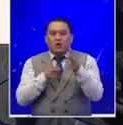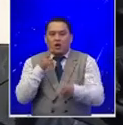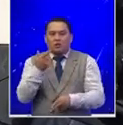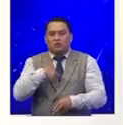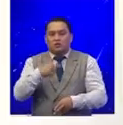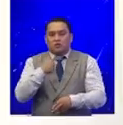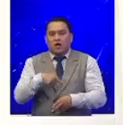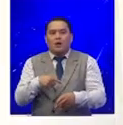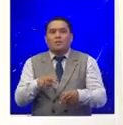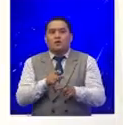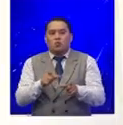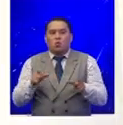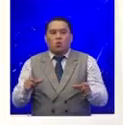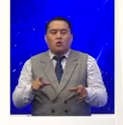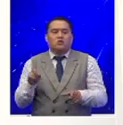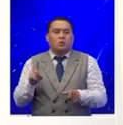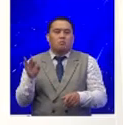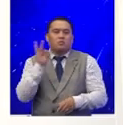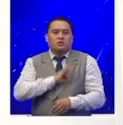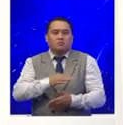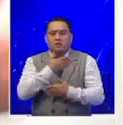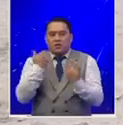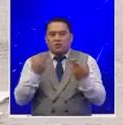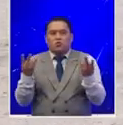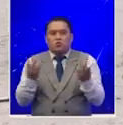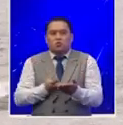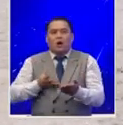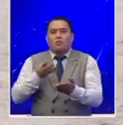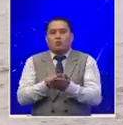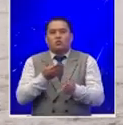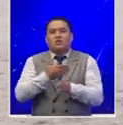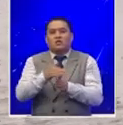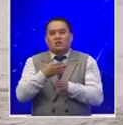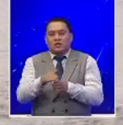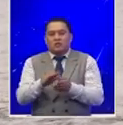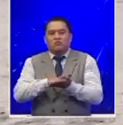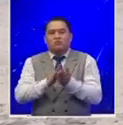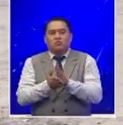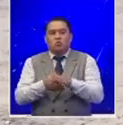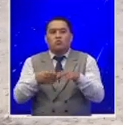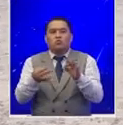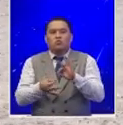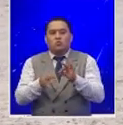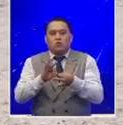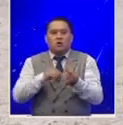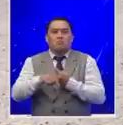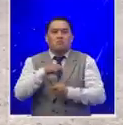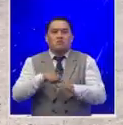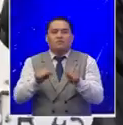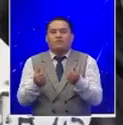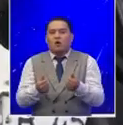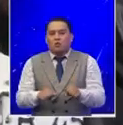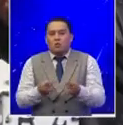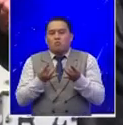сами пассажироперевозчики. Мол, нет прибыли, чем-то и как-то нужно оплачивать кредиты. В сложном положении оказались многие бизнес-формирования,